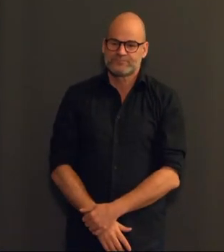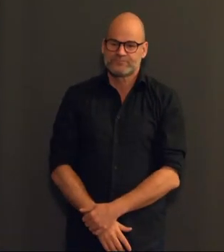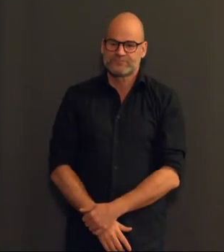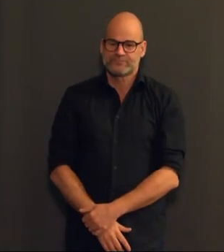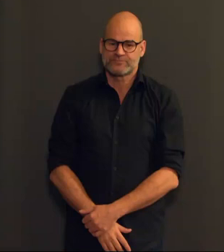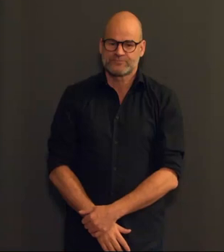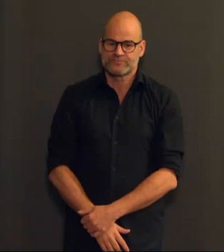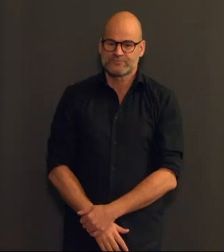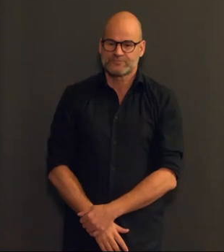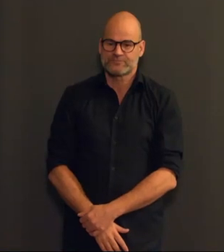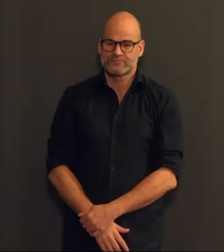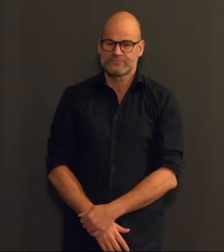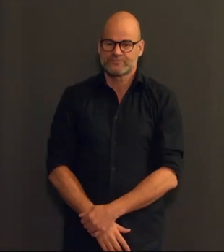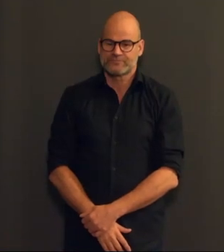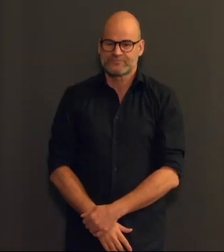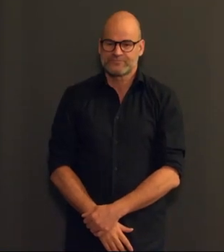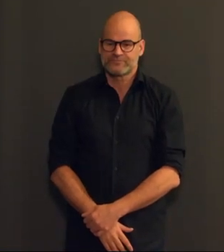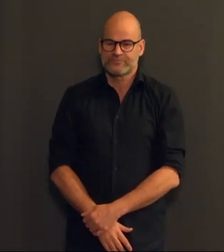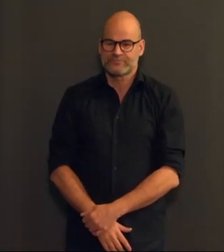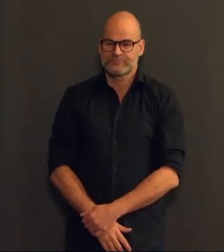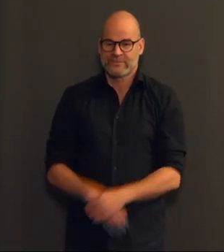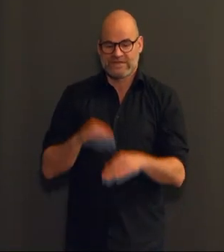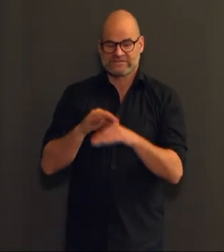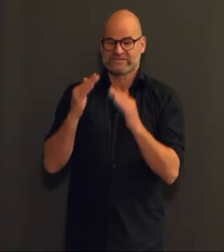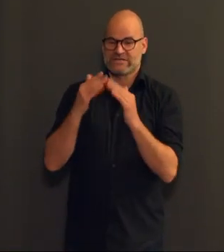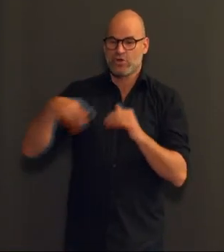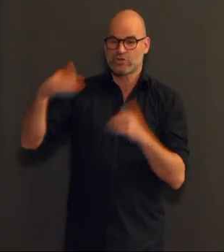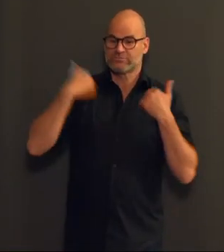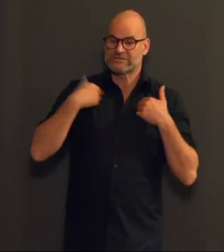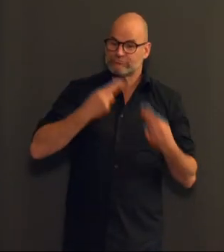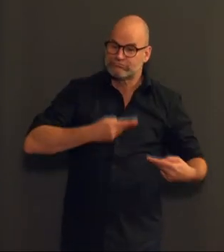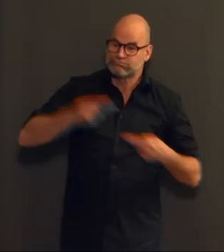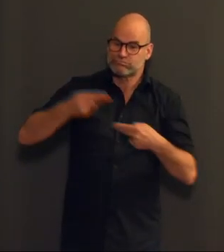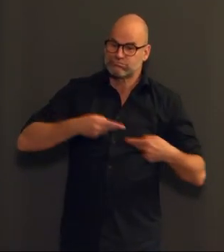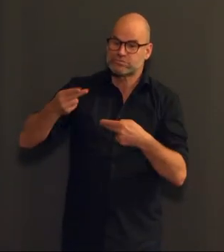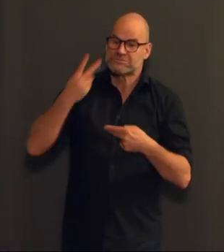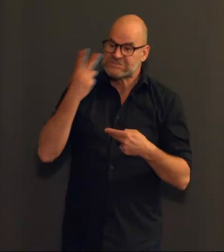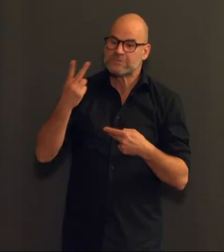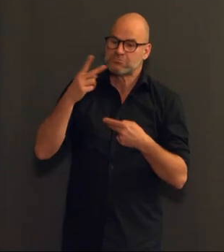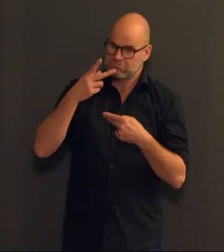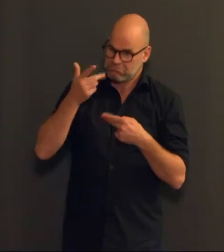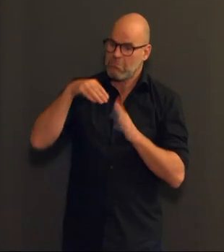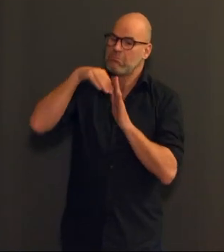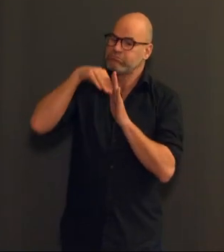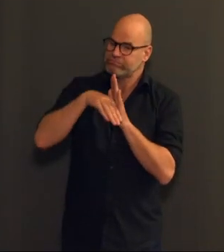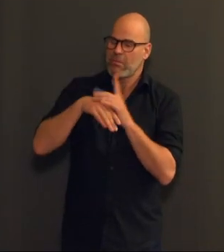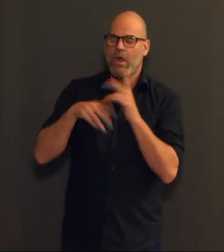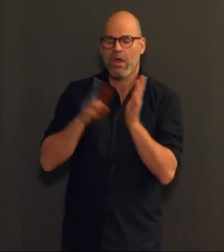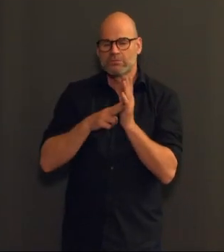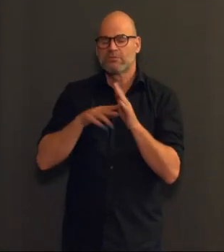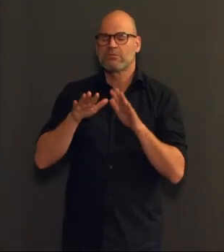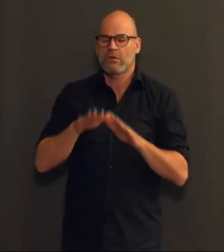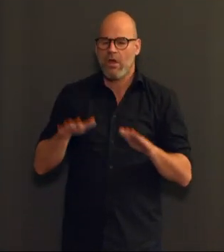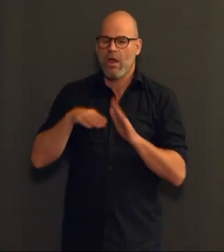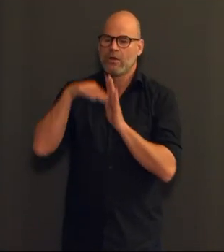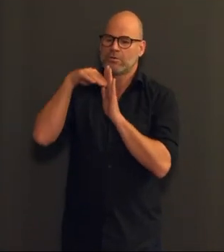De ziekenhuisopnames blijven aan hetzelfde trage tempo verder dalen. De afgelopen week waren er